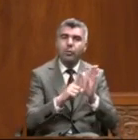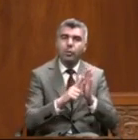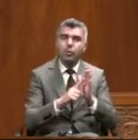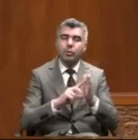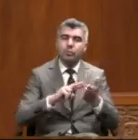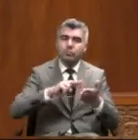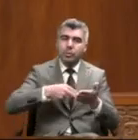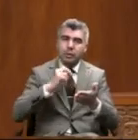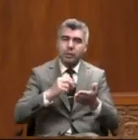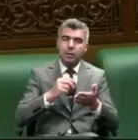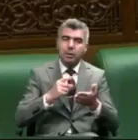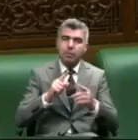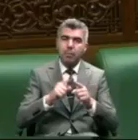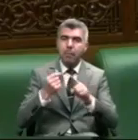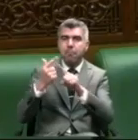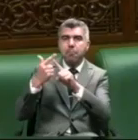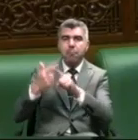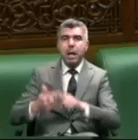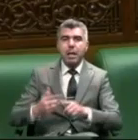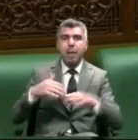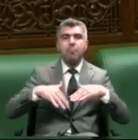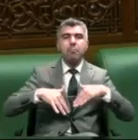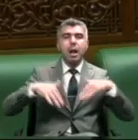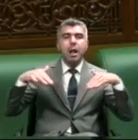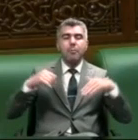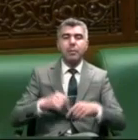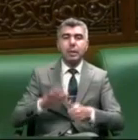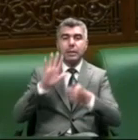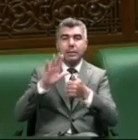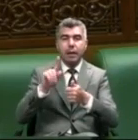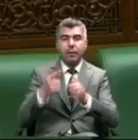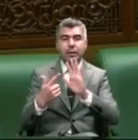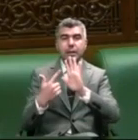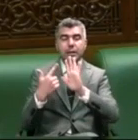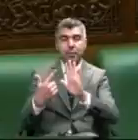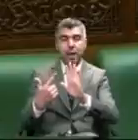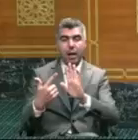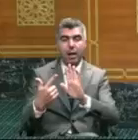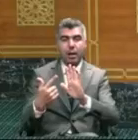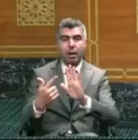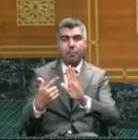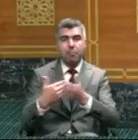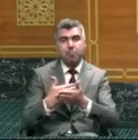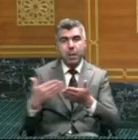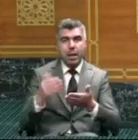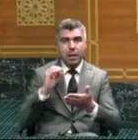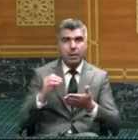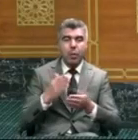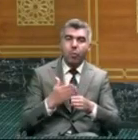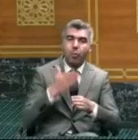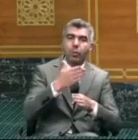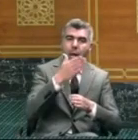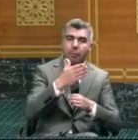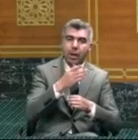للجنتي الماليه في البرلمان والتفاصيل سبعه ان شاء الله غادي تجي في المستقبل